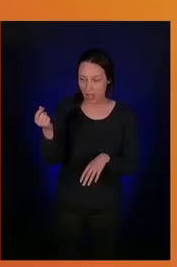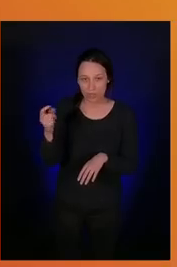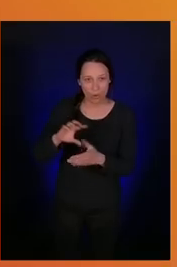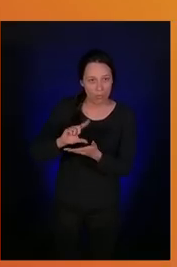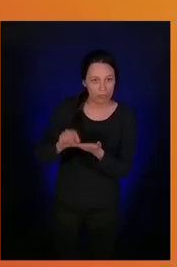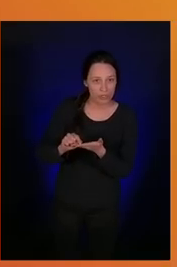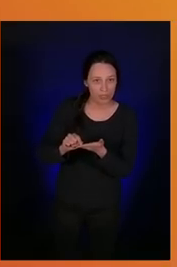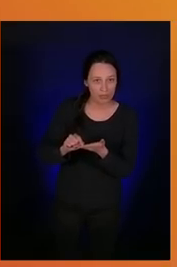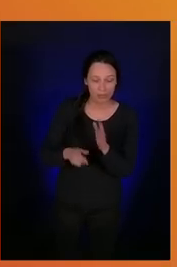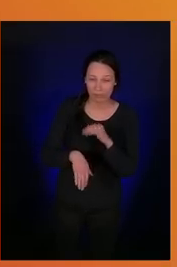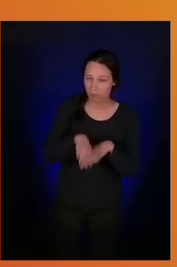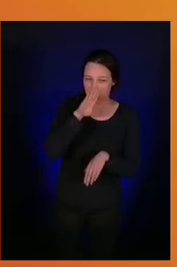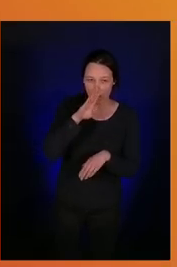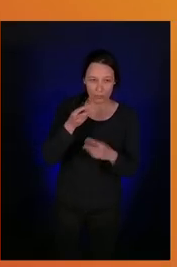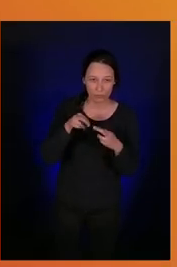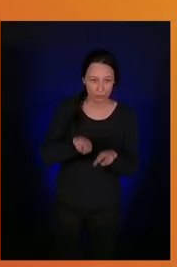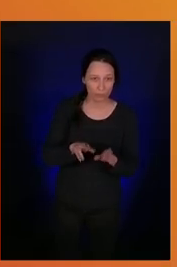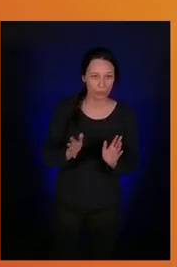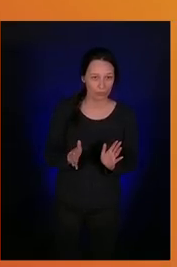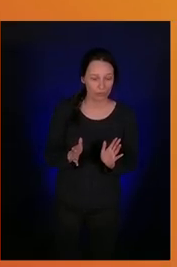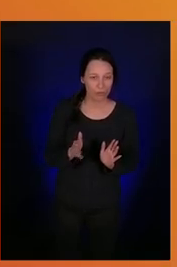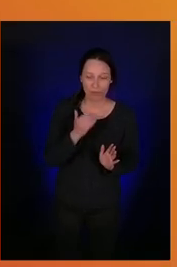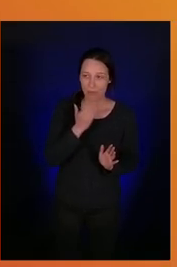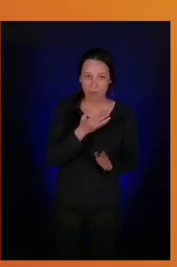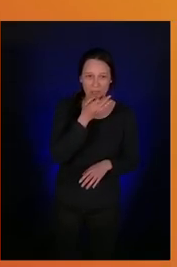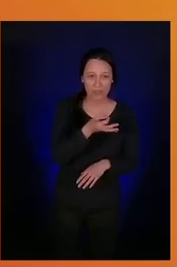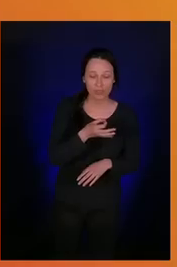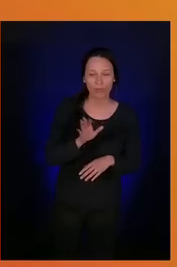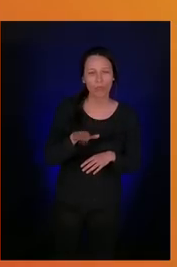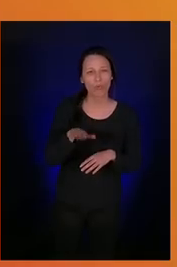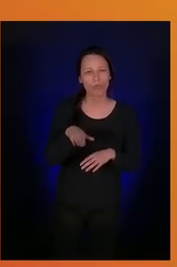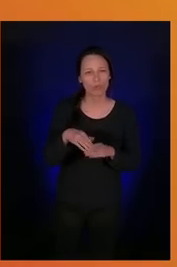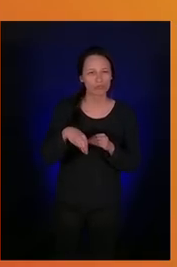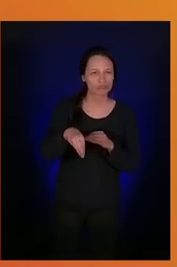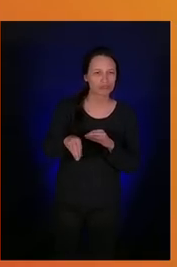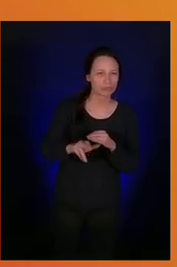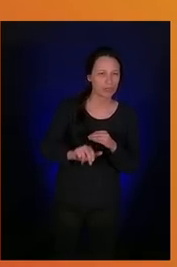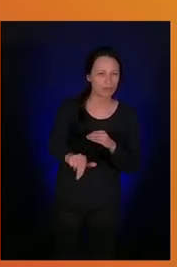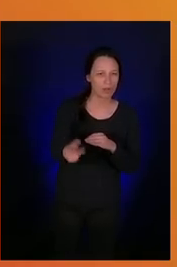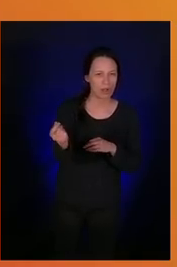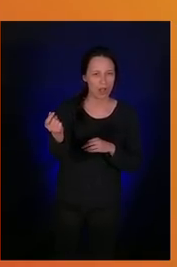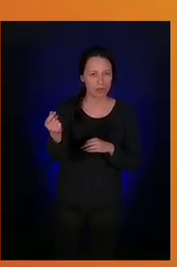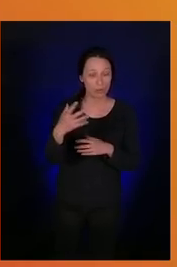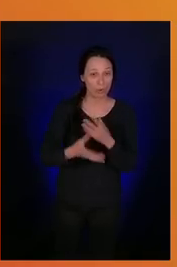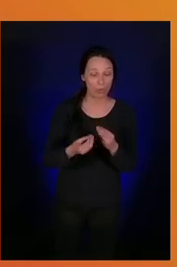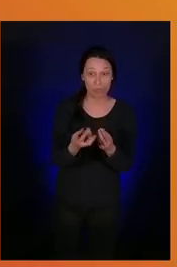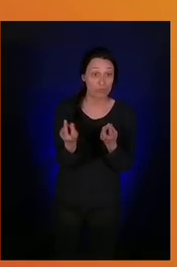clair, se dire que l'intendance suivra, ou plus grave encore, qu'elle doive impérativement